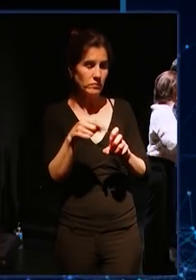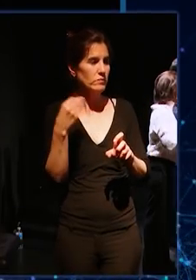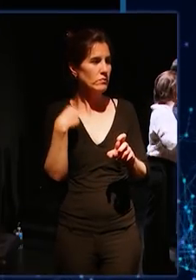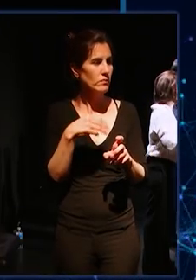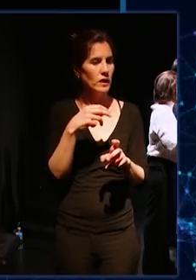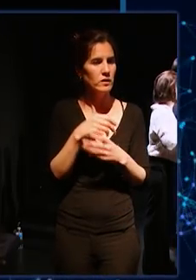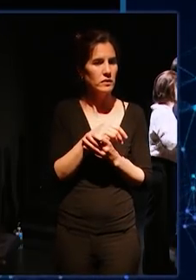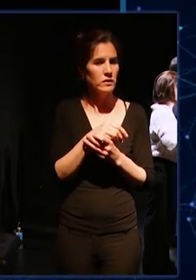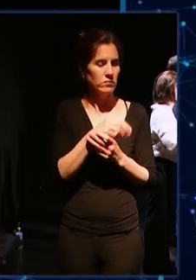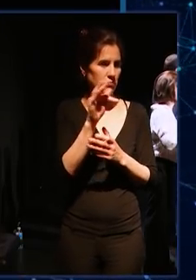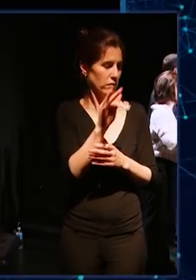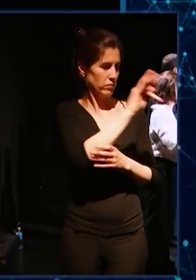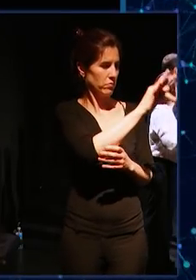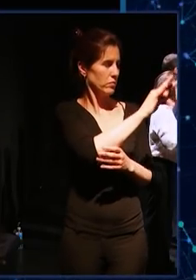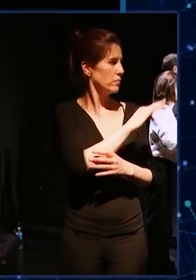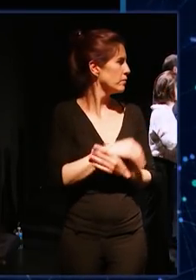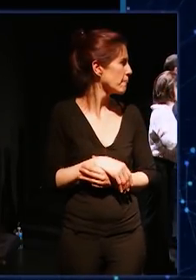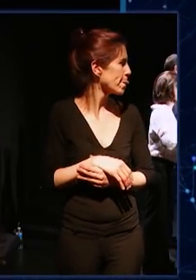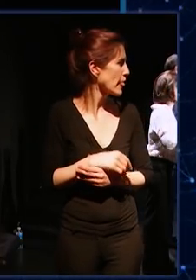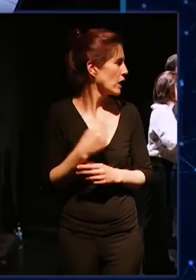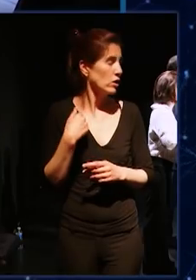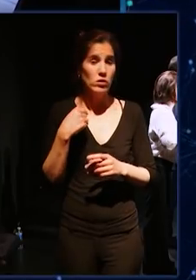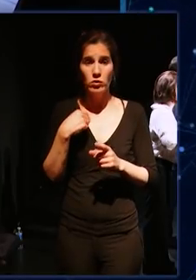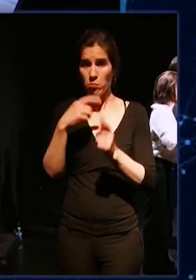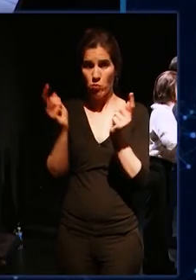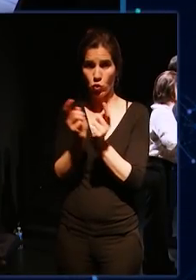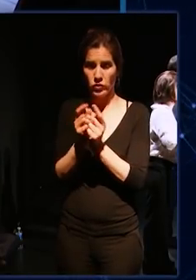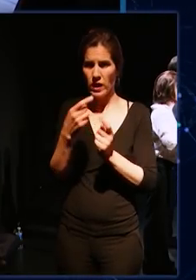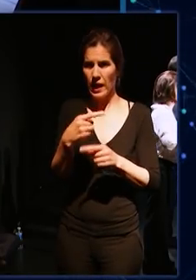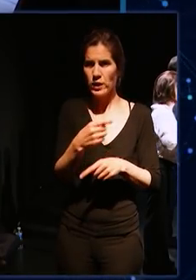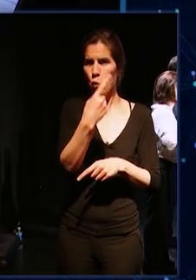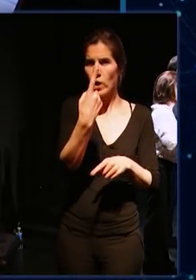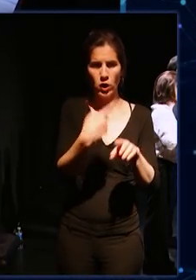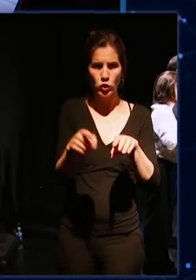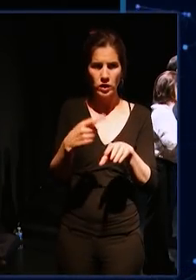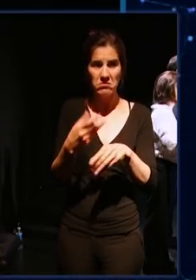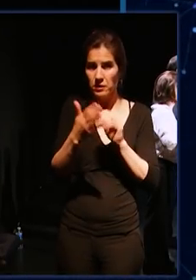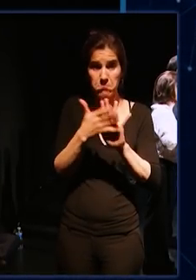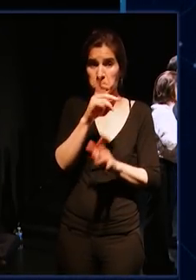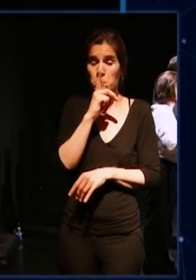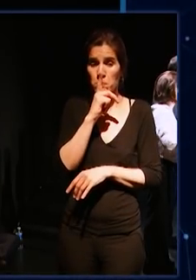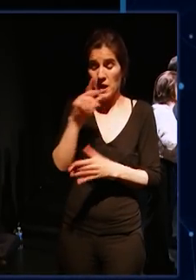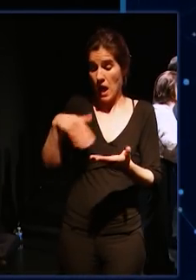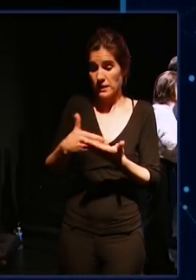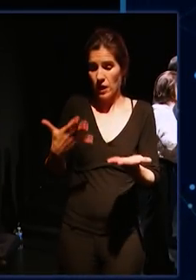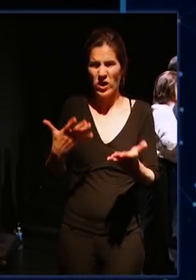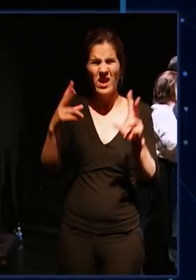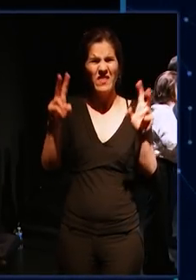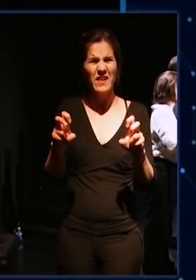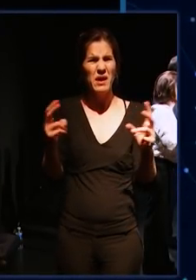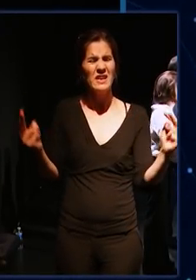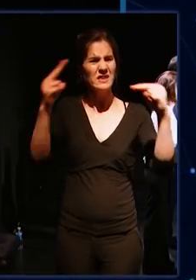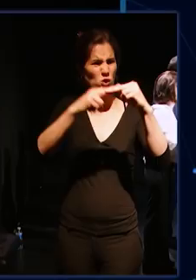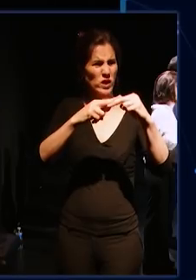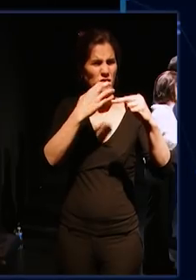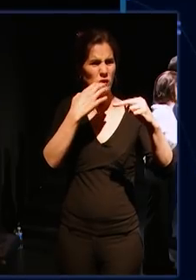Laia i el Quique. Només molt ràpid. Hay una cosa que no ha salido hasta ahora y es la desconexión que tiene el